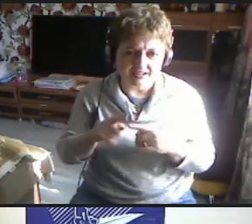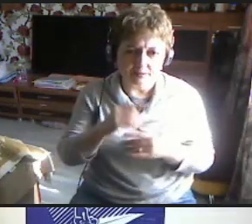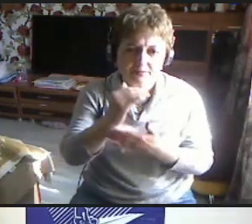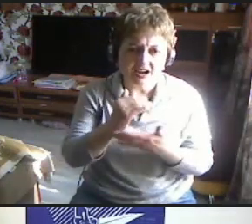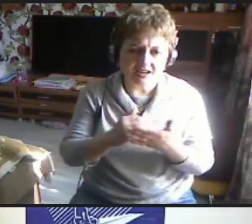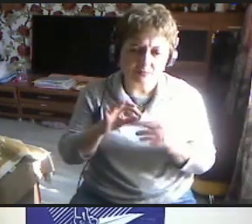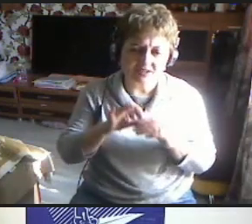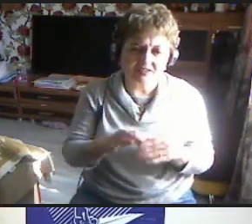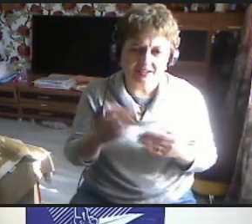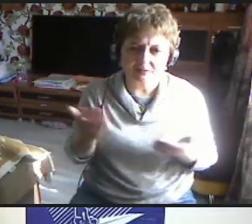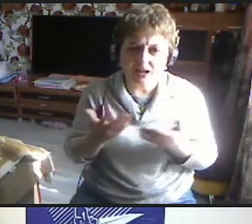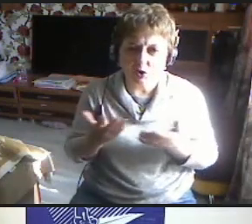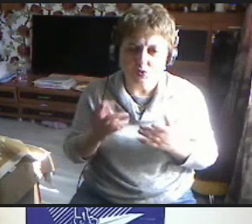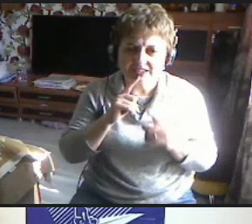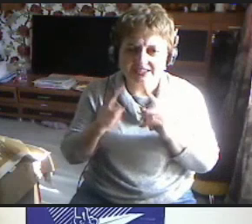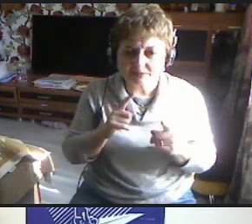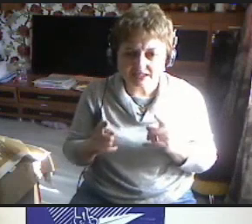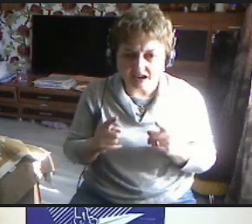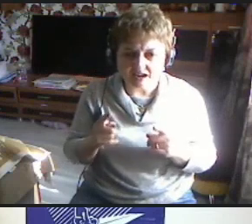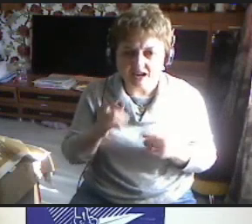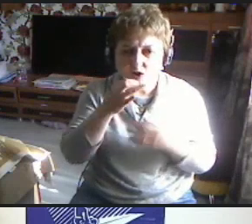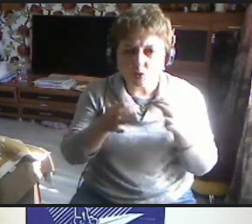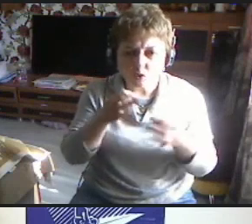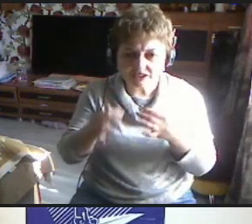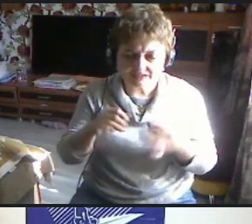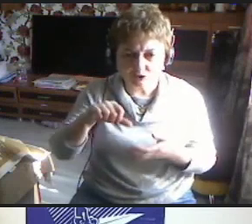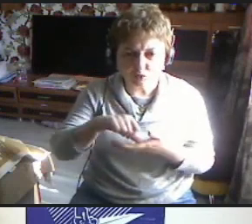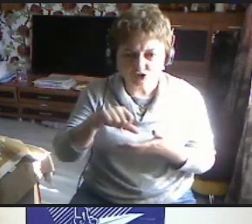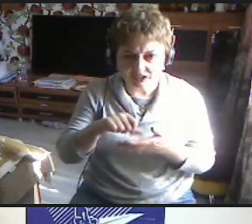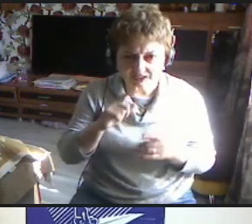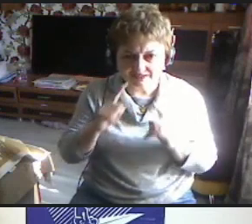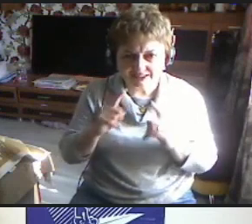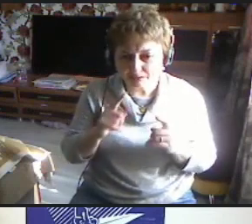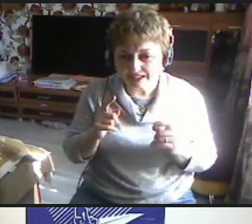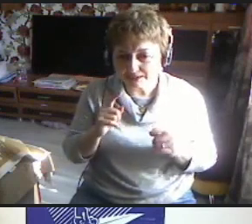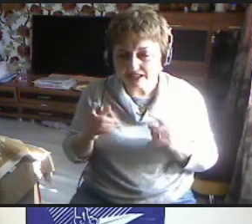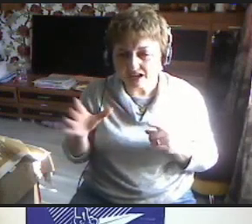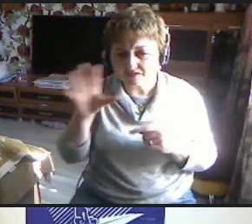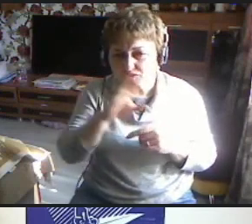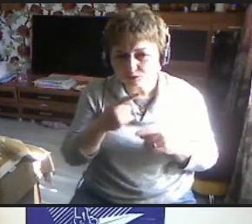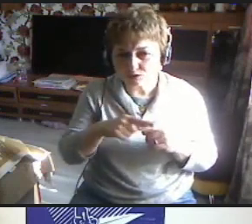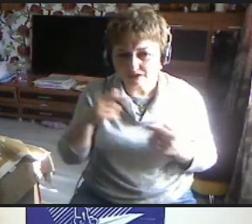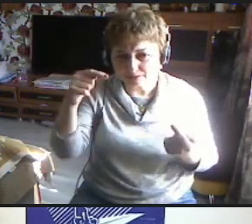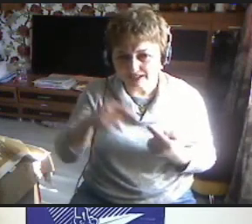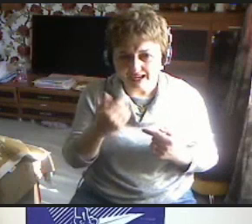какого-то семинара, отзывы участников семинаров. Это все вам пригодится. Опять-таки, почему? Потому